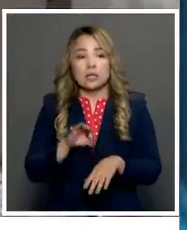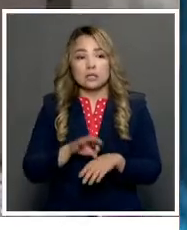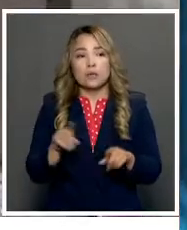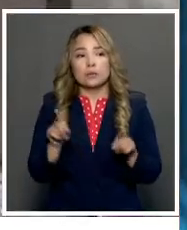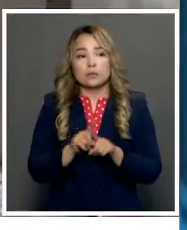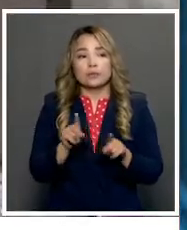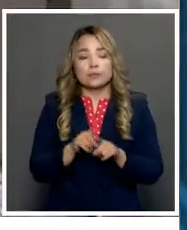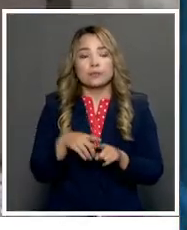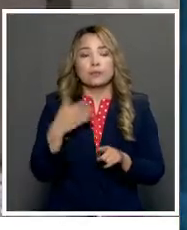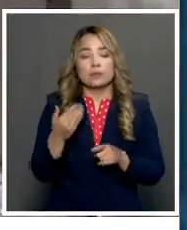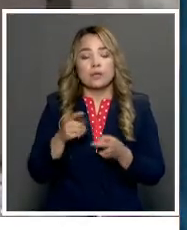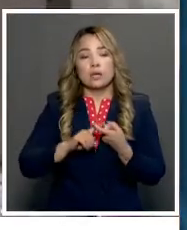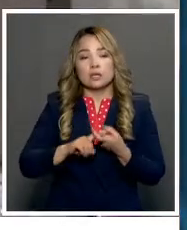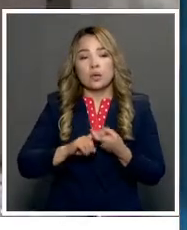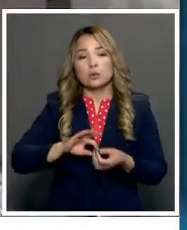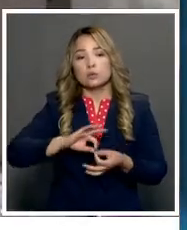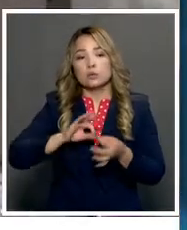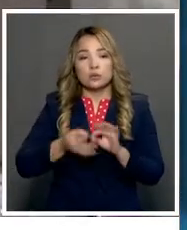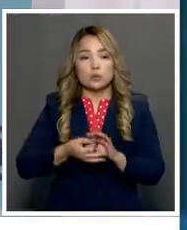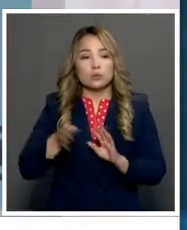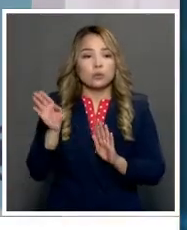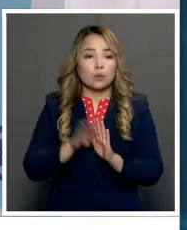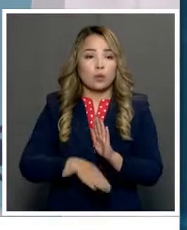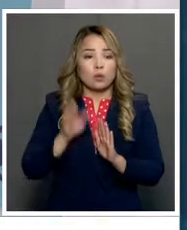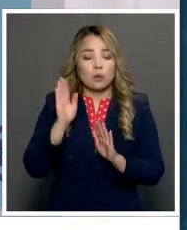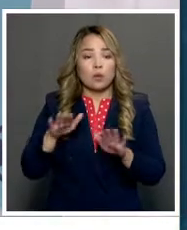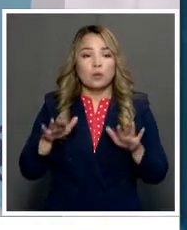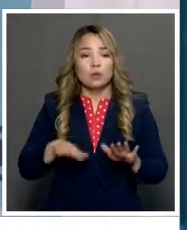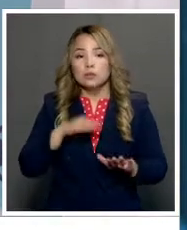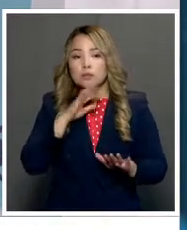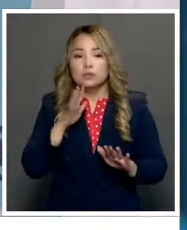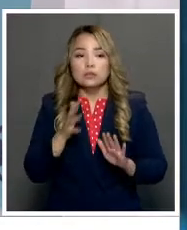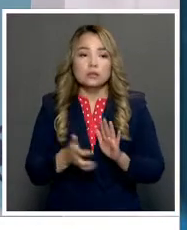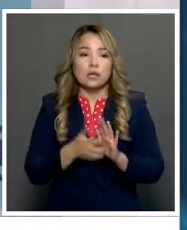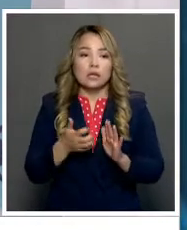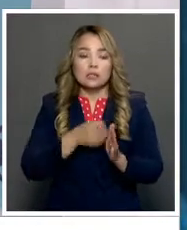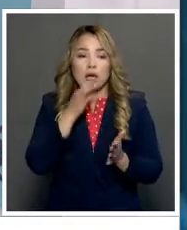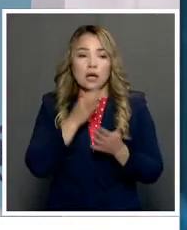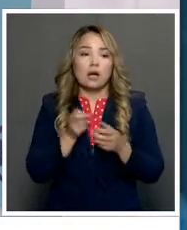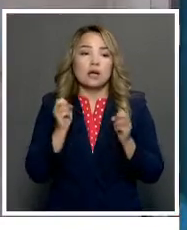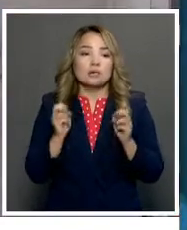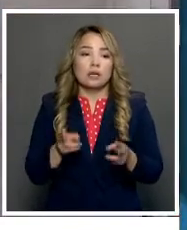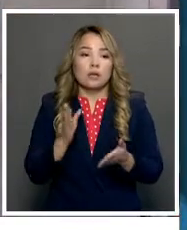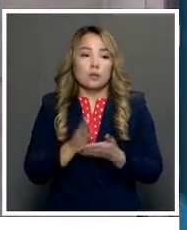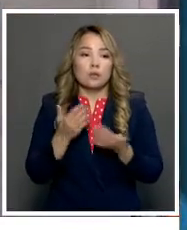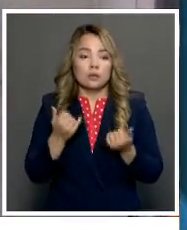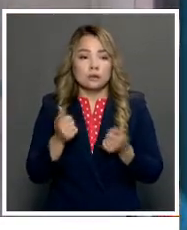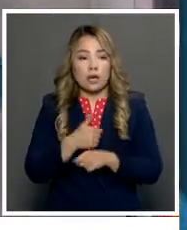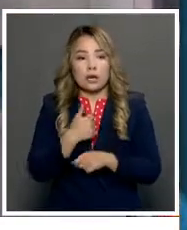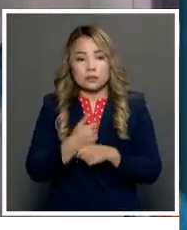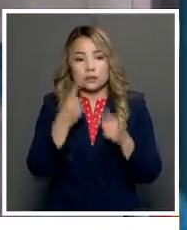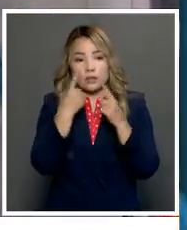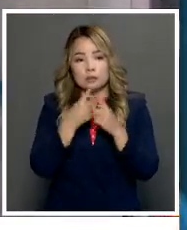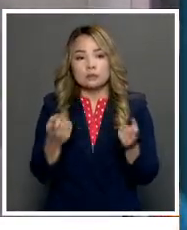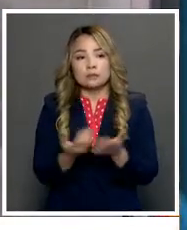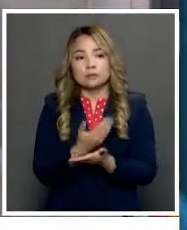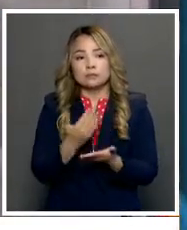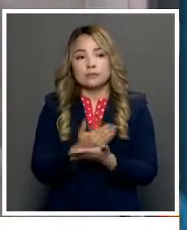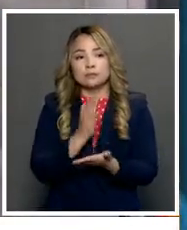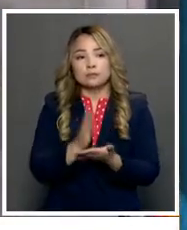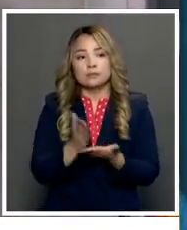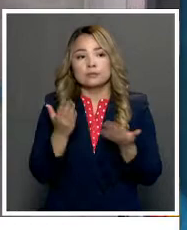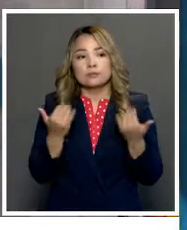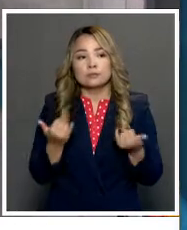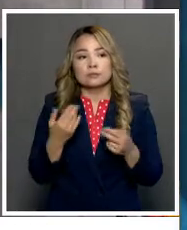дендеп эпидахуал күрделене берсе, орын жетіспеуі мүмкін деген қауіп бар. Әкімдік таратқан ақпаратқа сүйенсек,